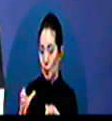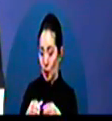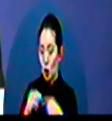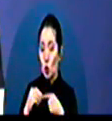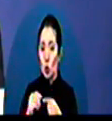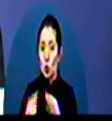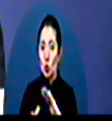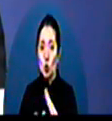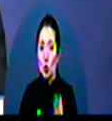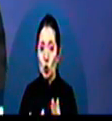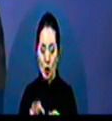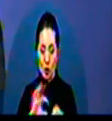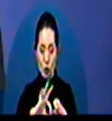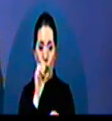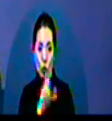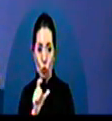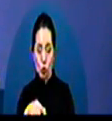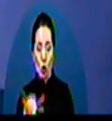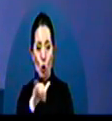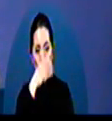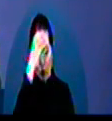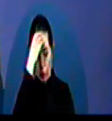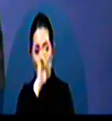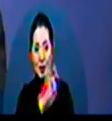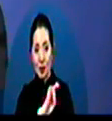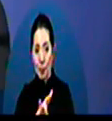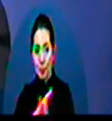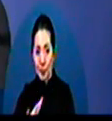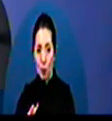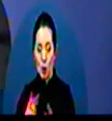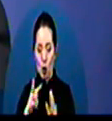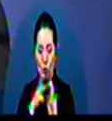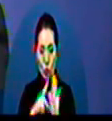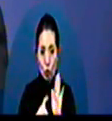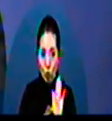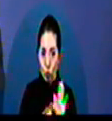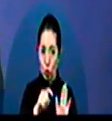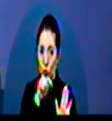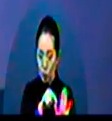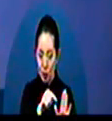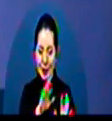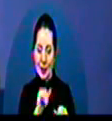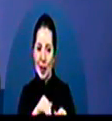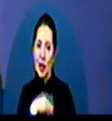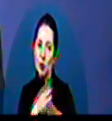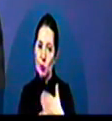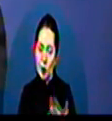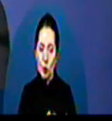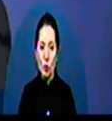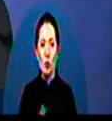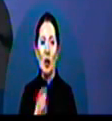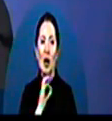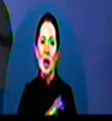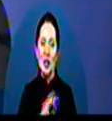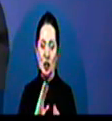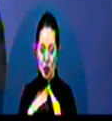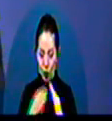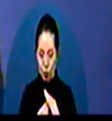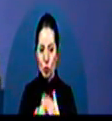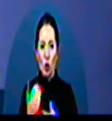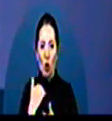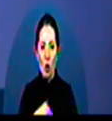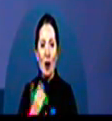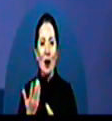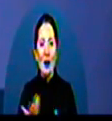бол сонгогчид улс төрийн намуудын мөрийн хөтөлбөрийг хэрхэн одоо биелэх юм бэ? Үр шим нь айл өрхөд хэрхэн буух юм бэ